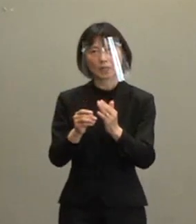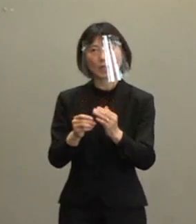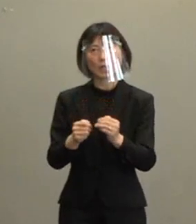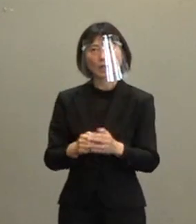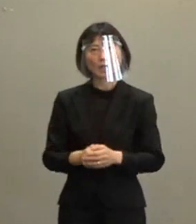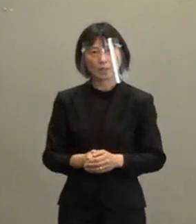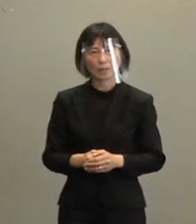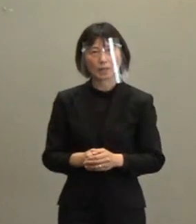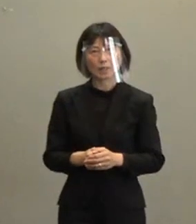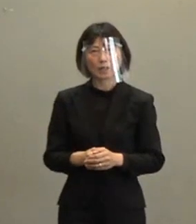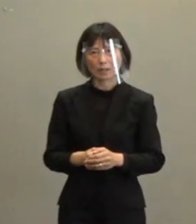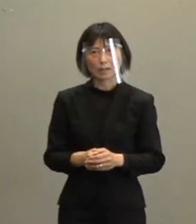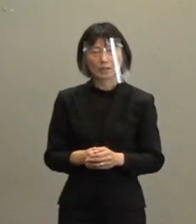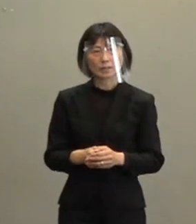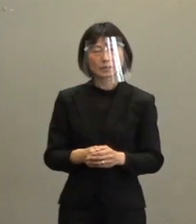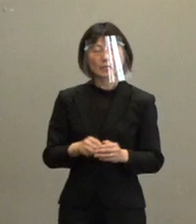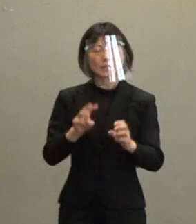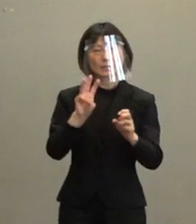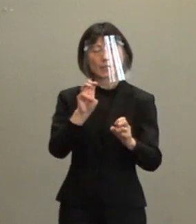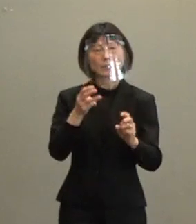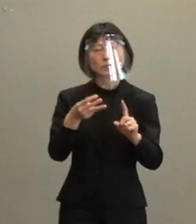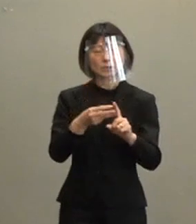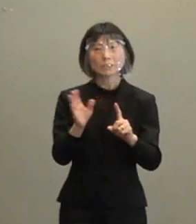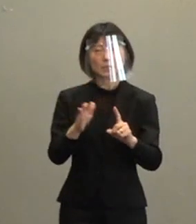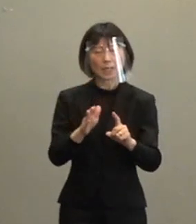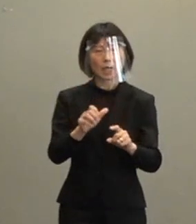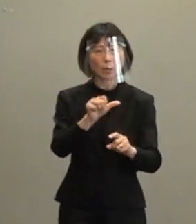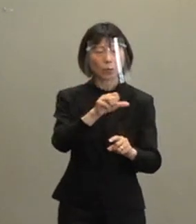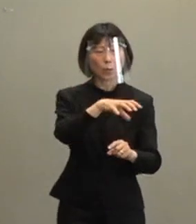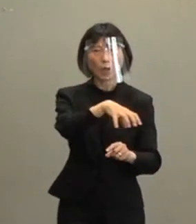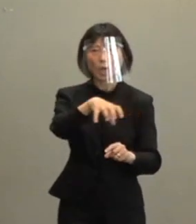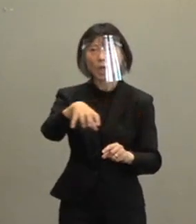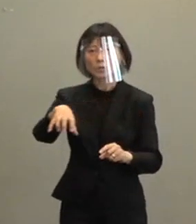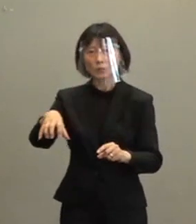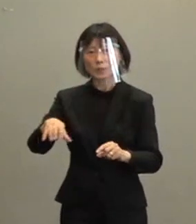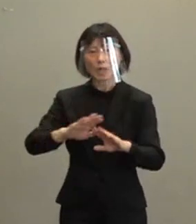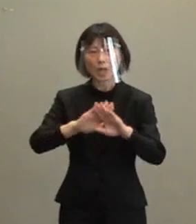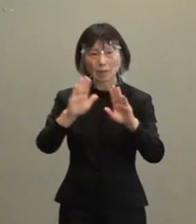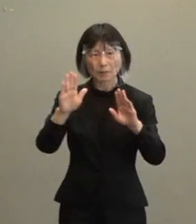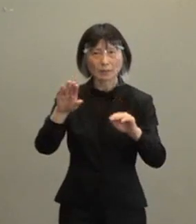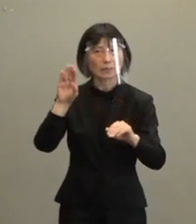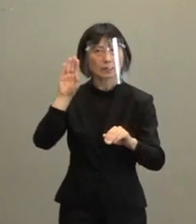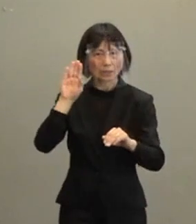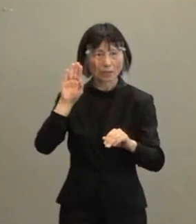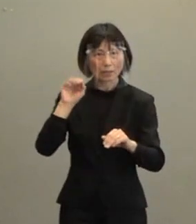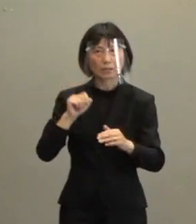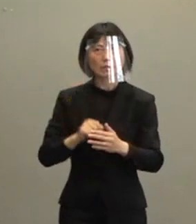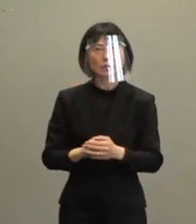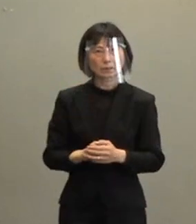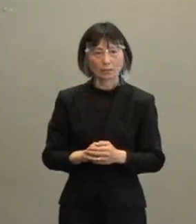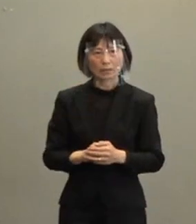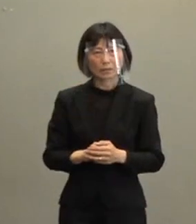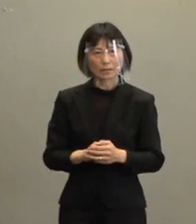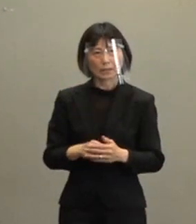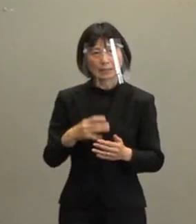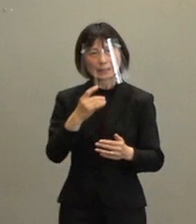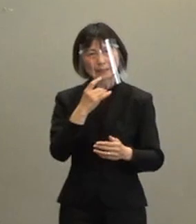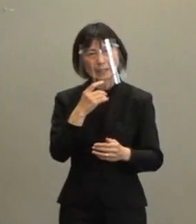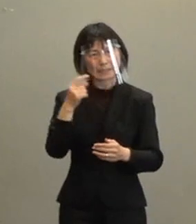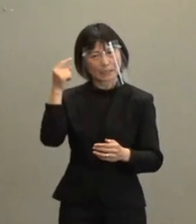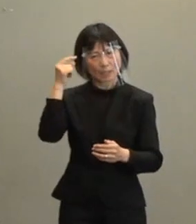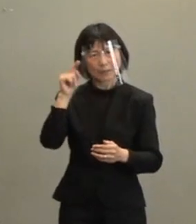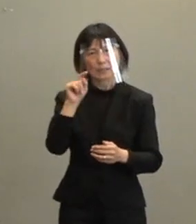ババックス製のワクチンについて、 はい、 30日から県内5 カ所で開始する だったんです、 はい、 まずこのノババックス 製の期待感みたいなものがあるのかと